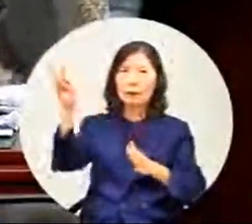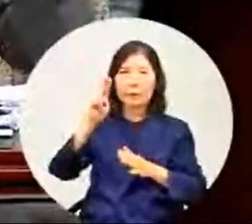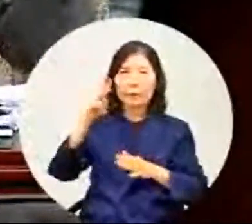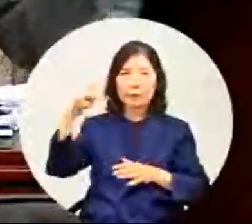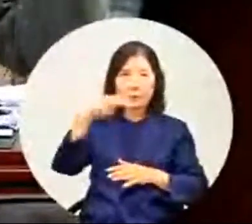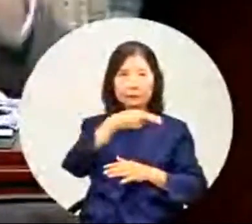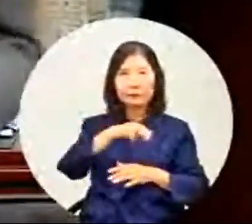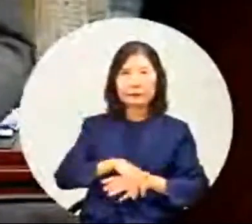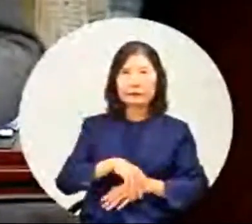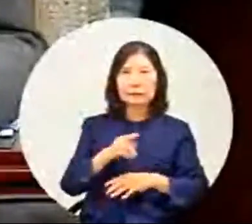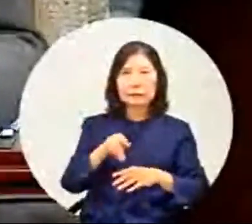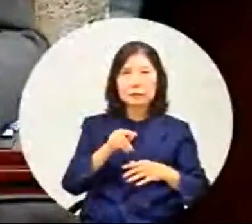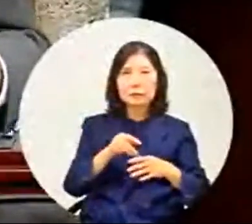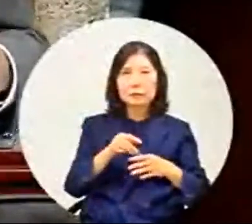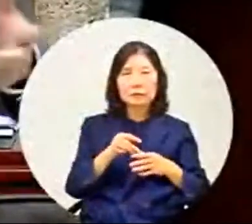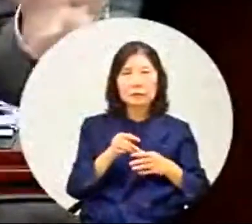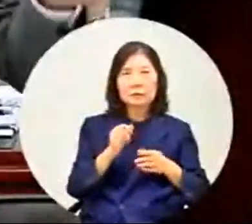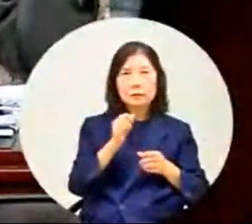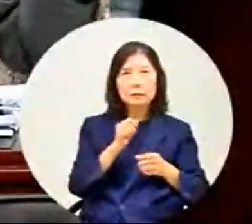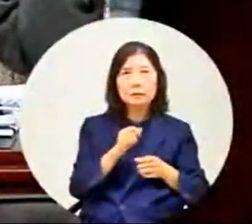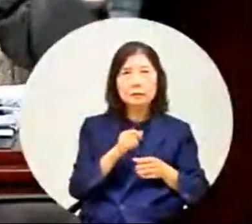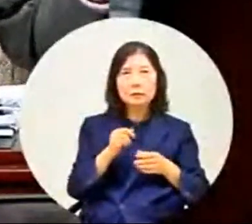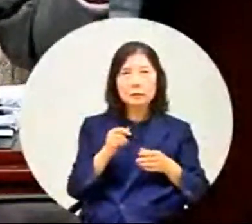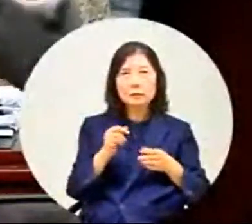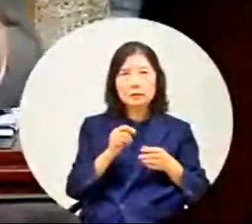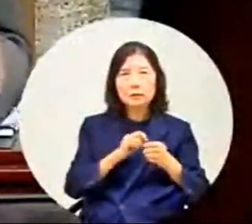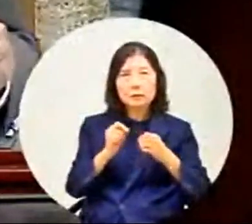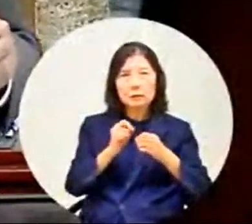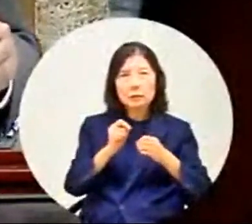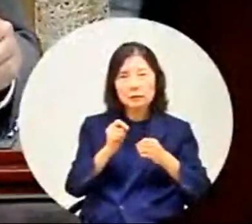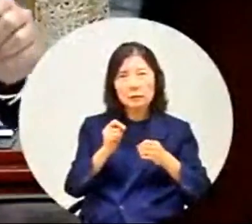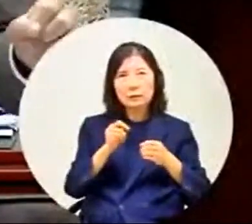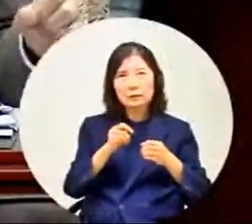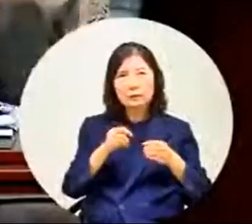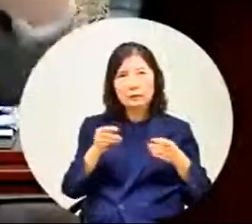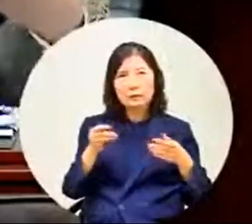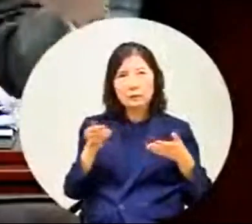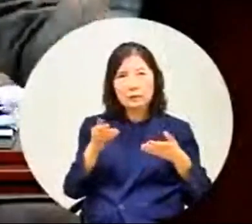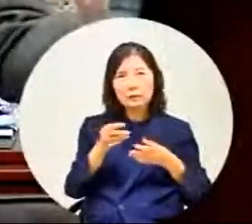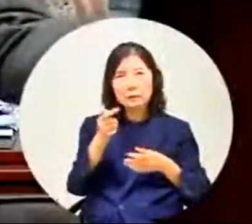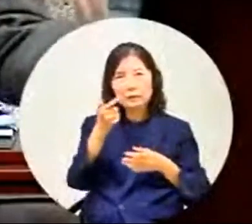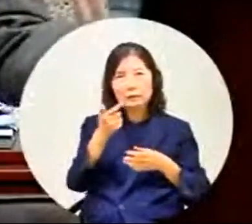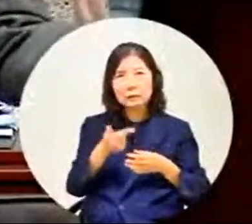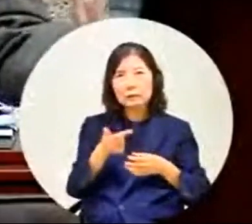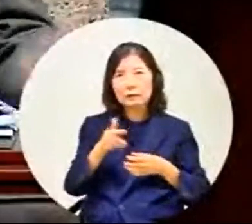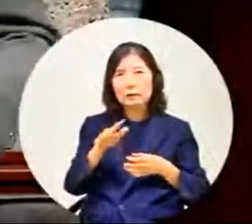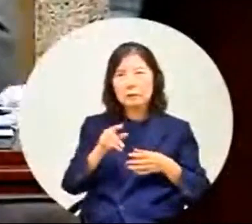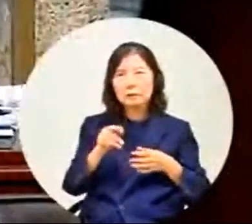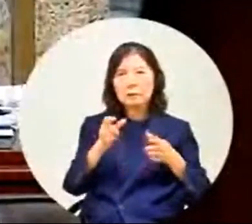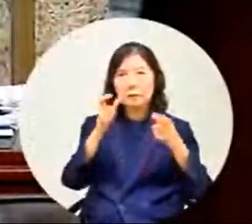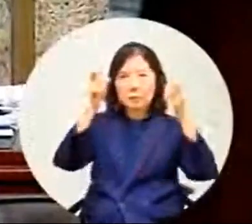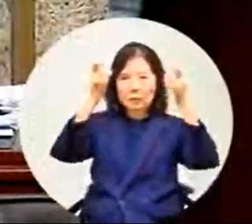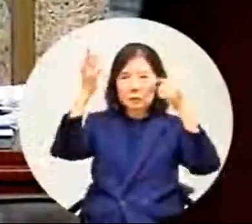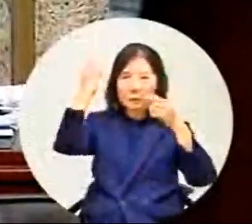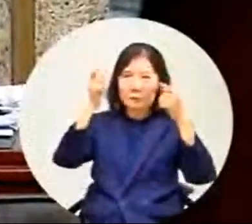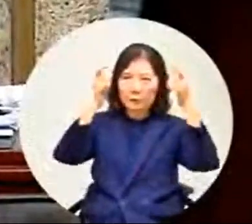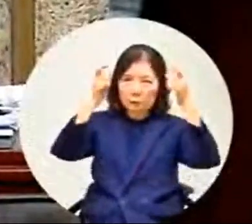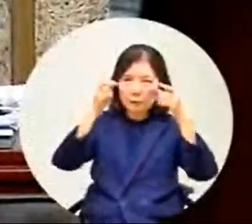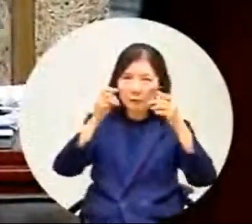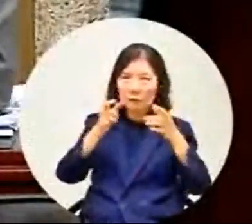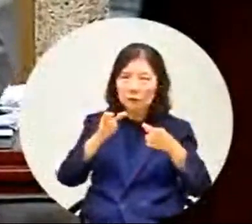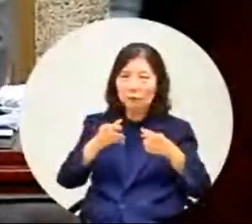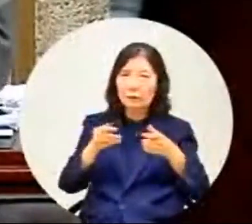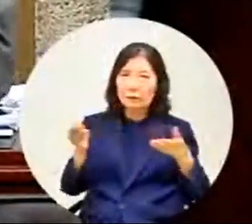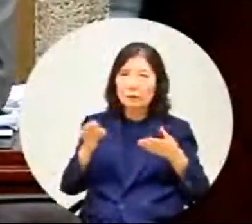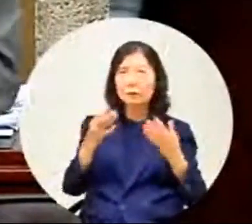对，只是说处置的很慢啊、哦。当时有讲到高雄港要开发，但是呢，到目前还没开发。接下来高雄机场要